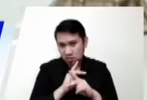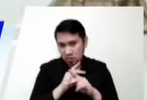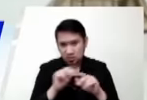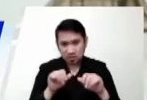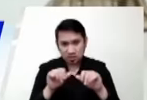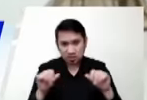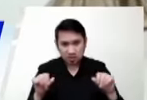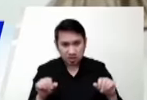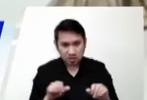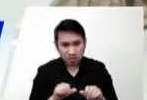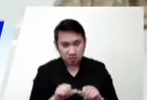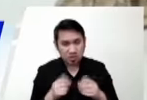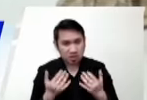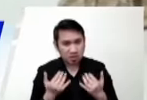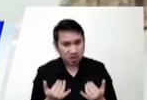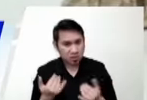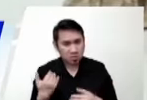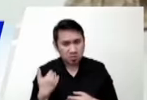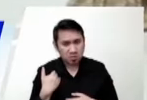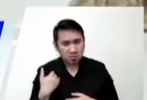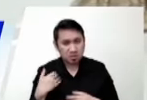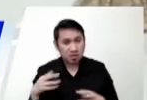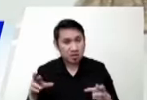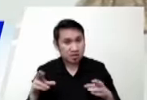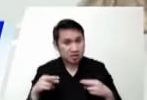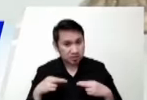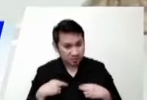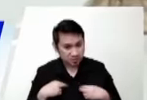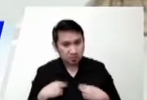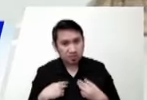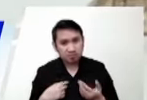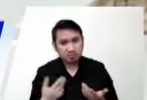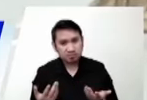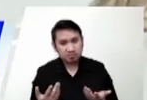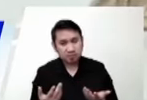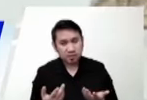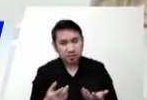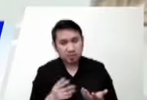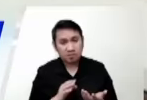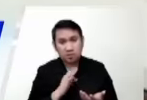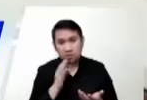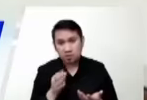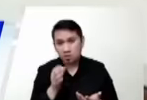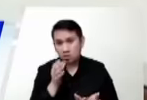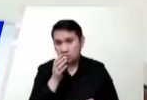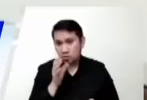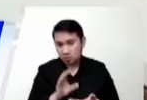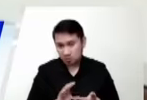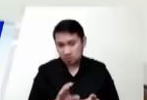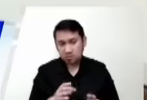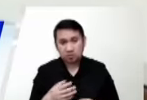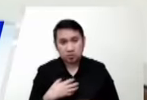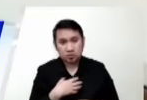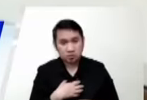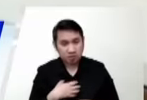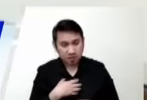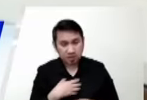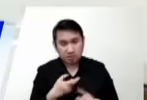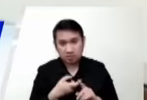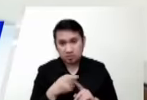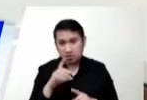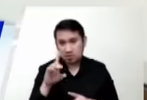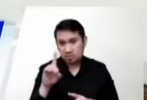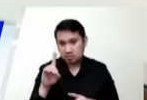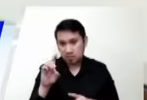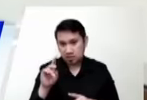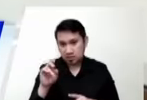not received any official written comments or feedback from the DNR, and